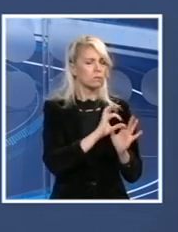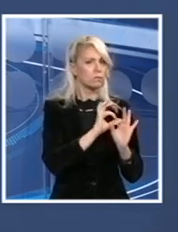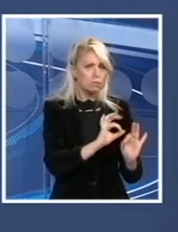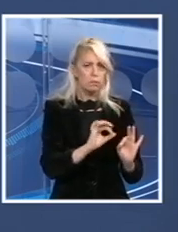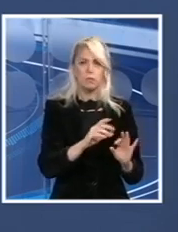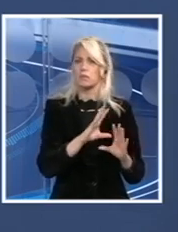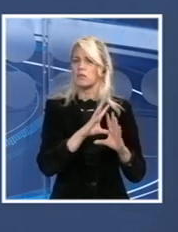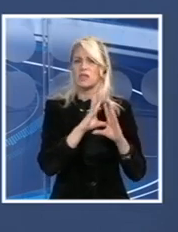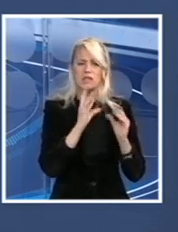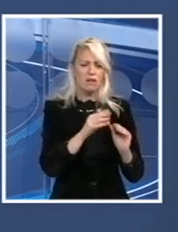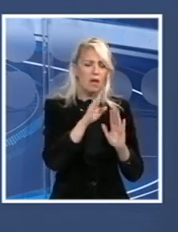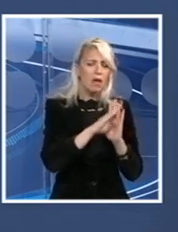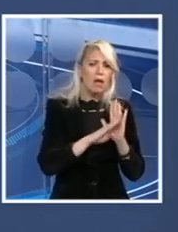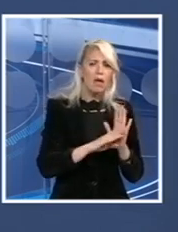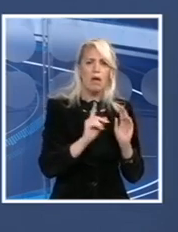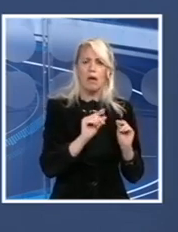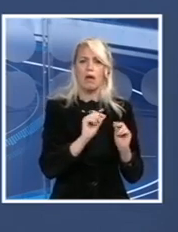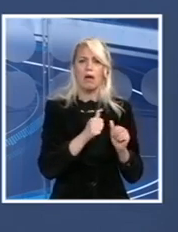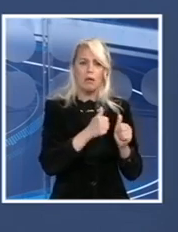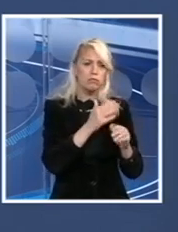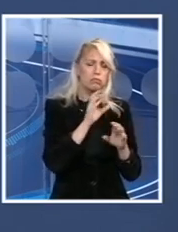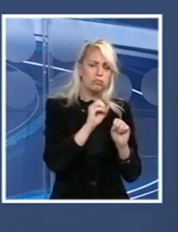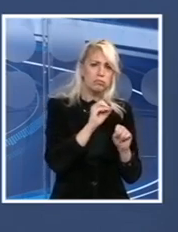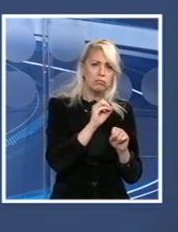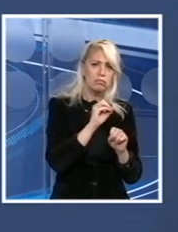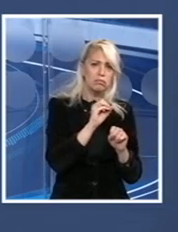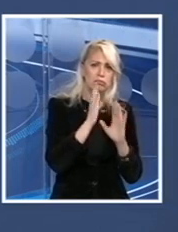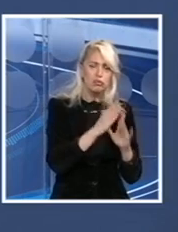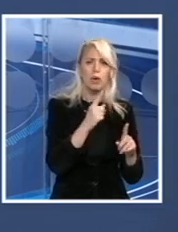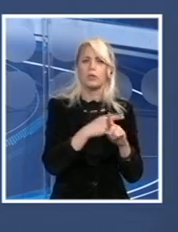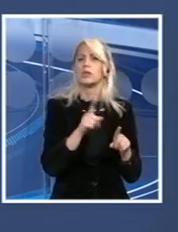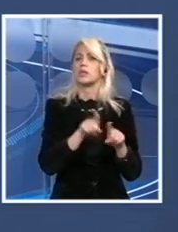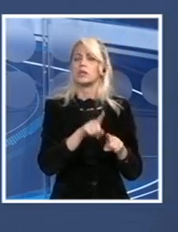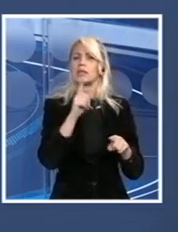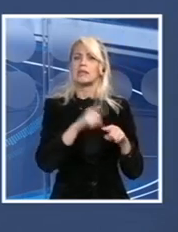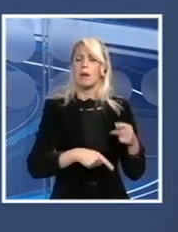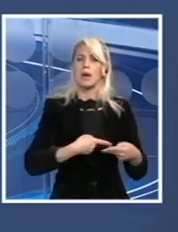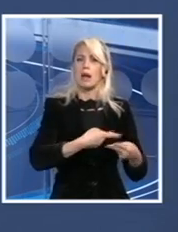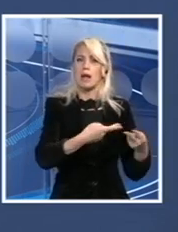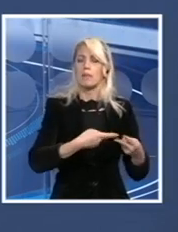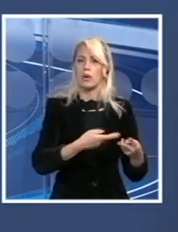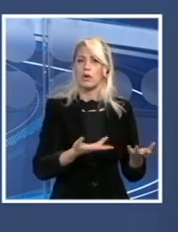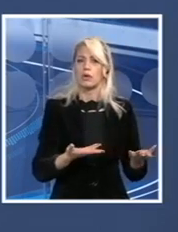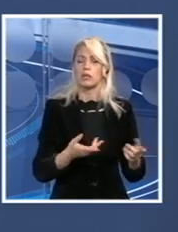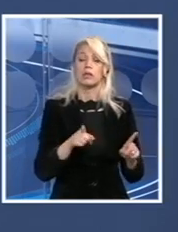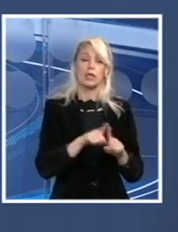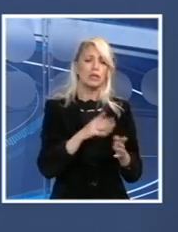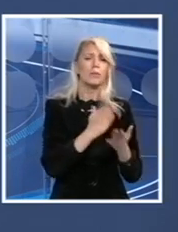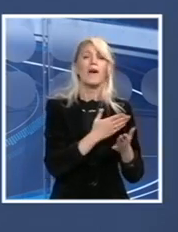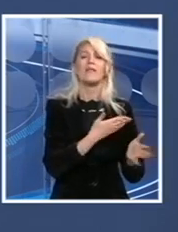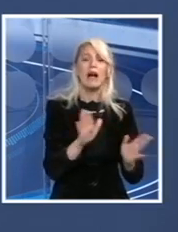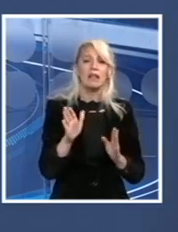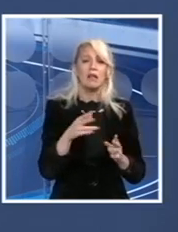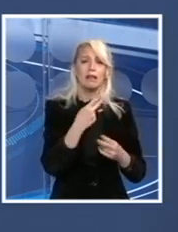ispoštovane sve mere, uključujući i zabranu poseta. Takođe, MUP je vršio vanrednu kontrolu, gde